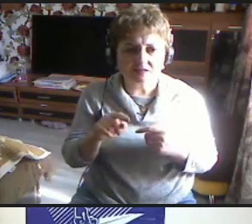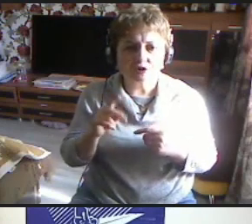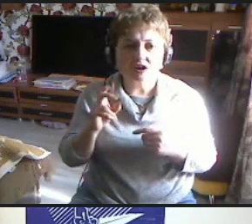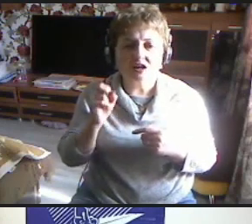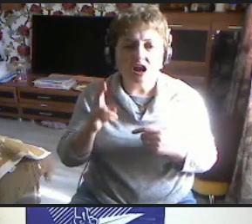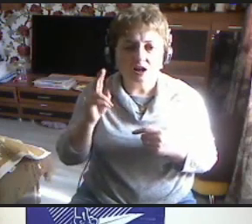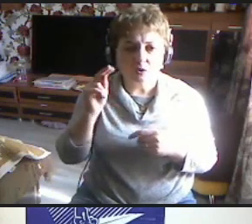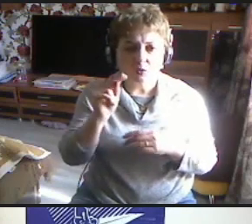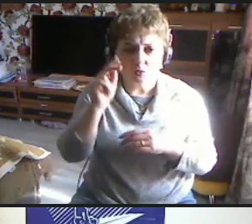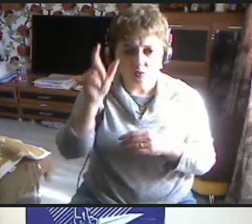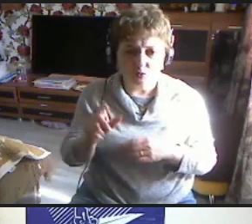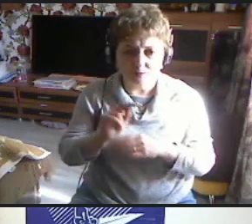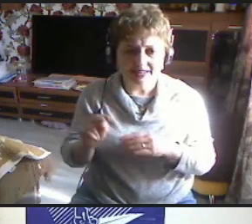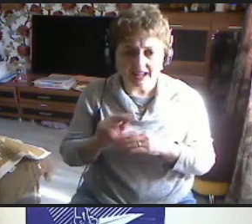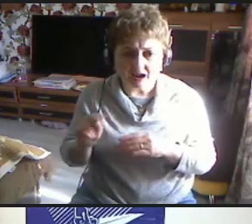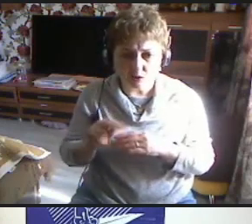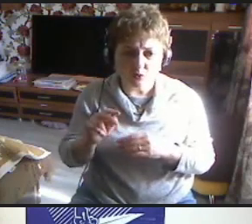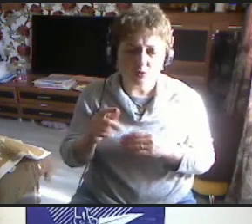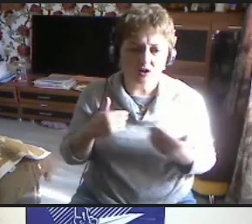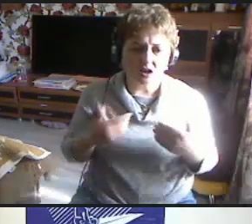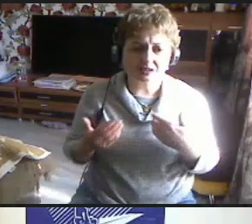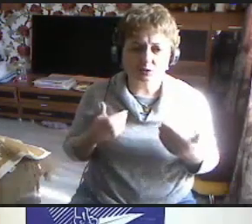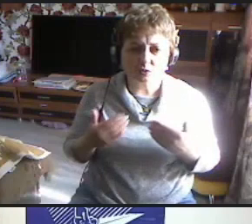педагог относится и к проблеме